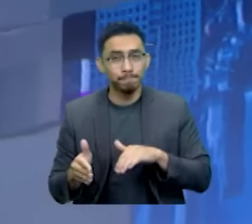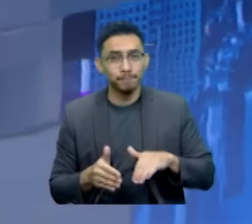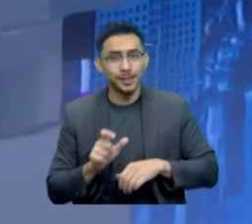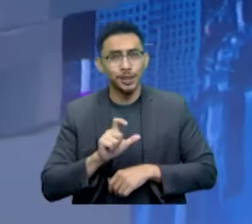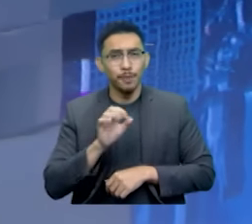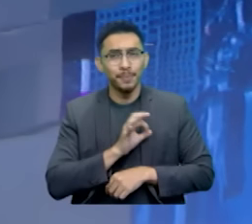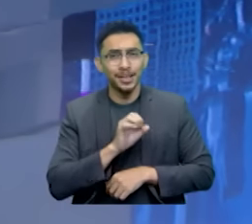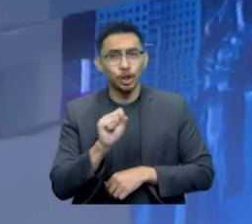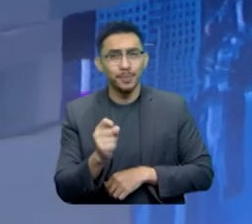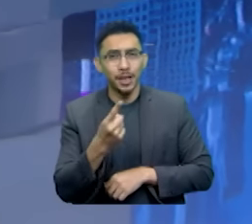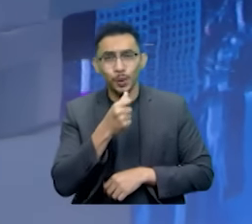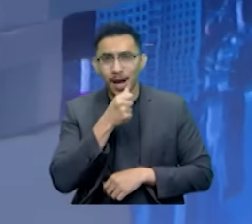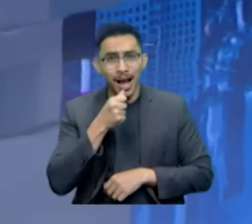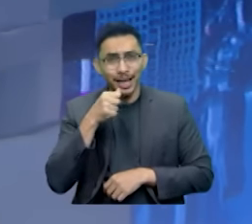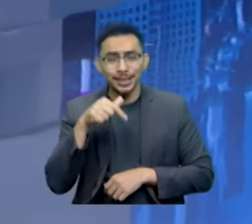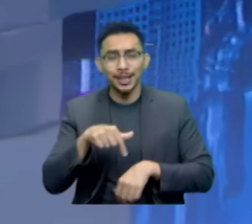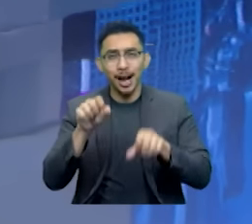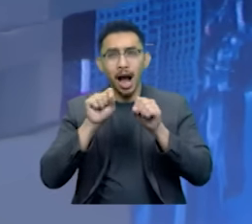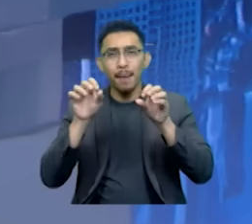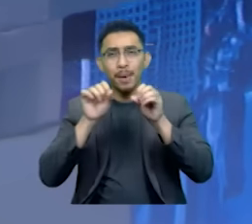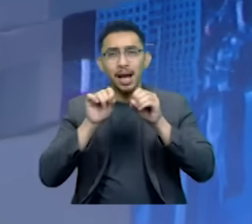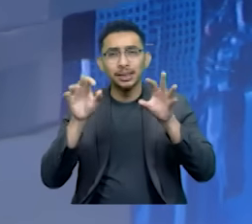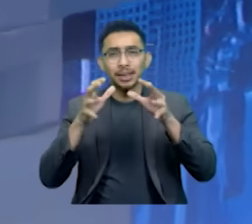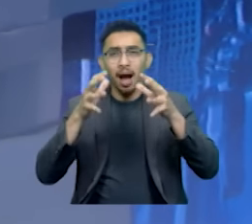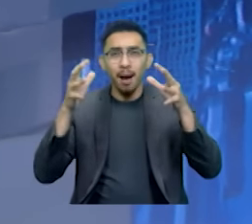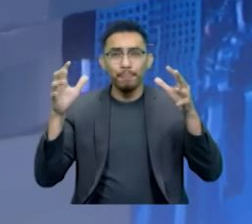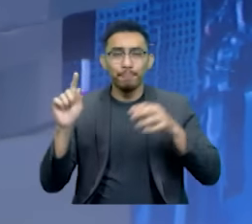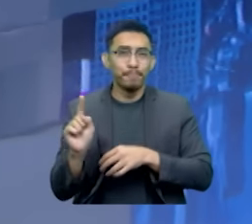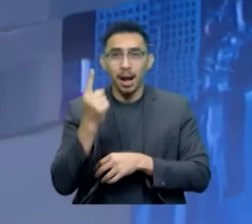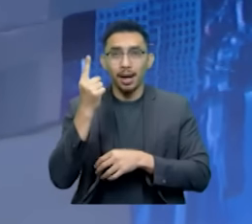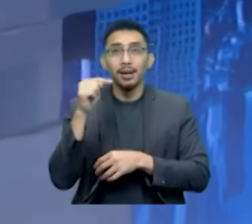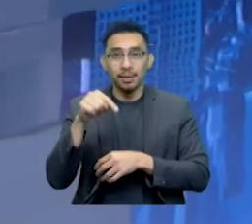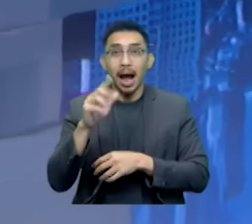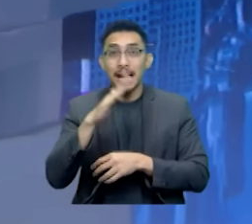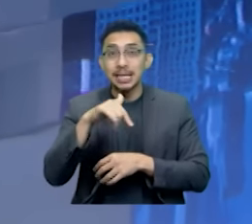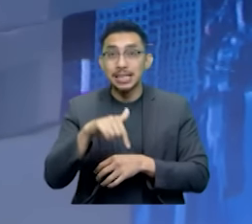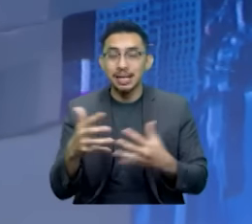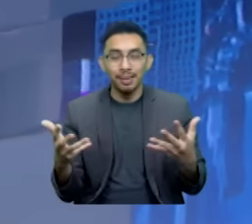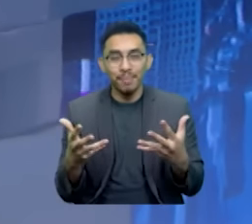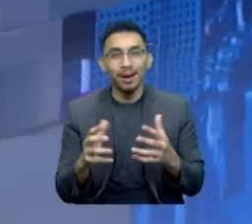Sementara itu, pemirsa, calon presiden nomor urut 1 Anies Baswedan mengawali kampanye akbar